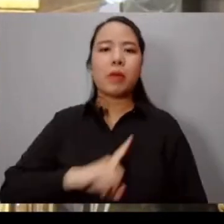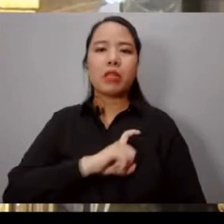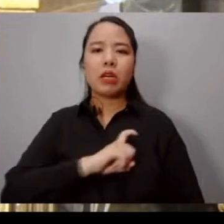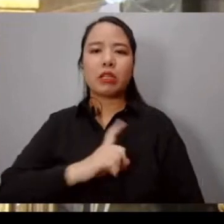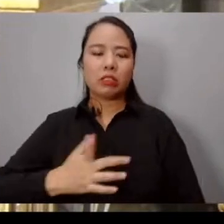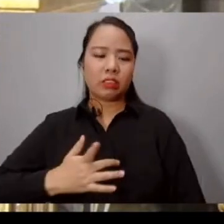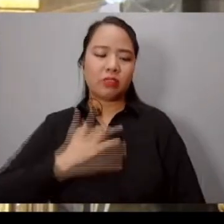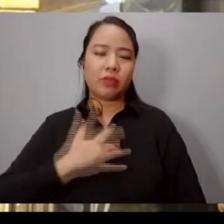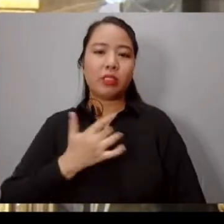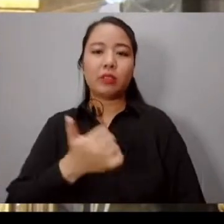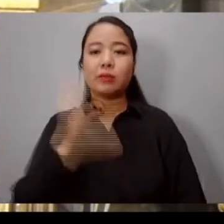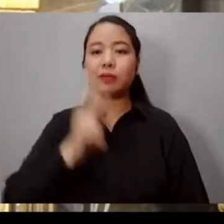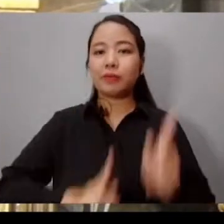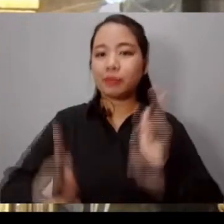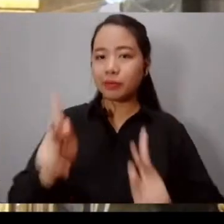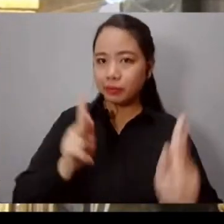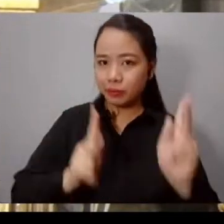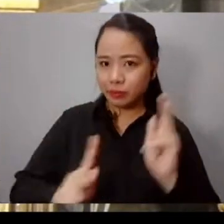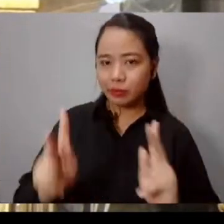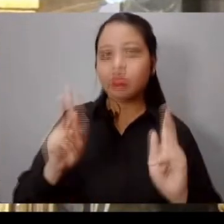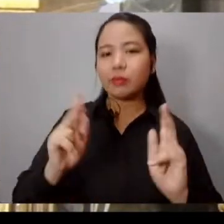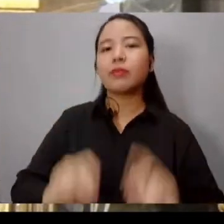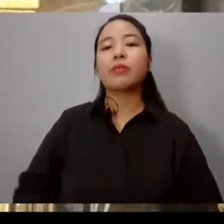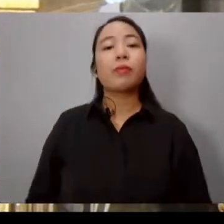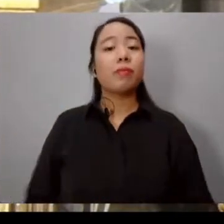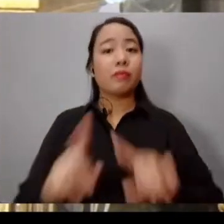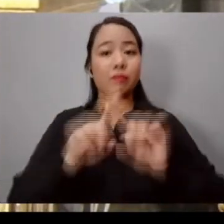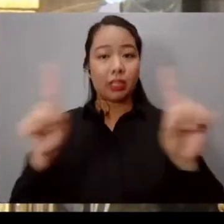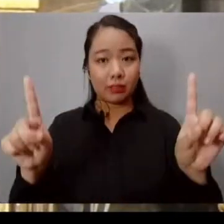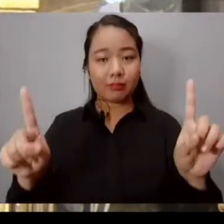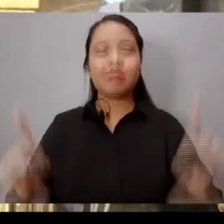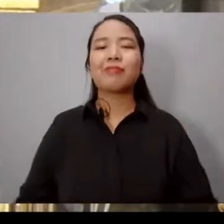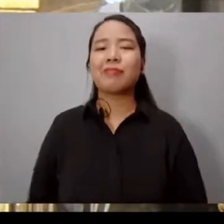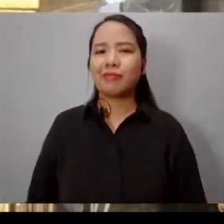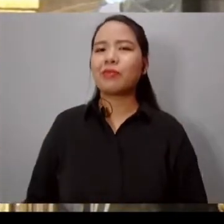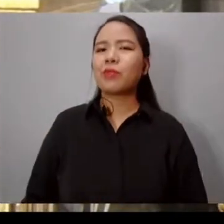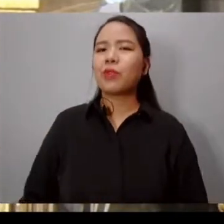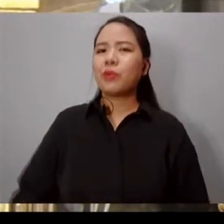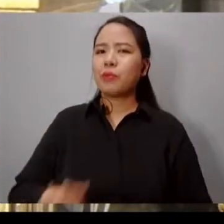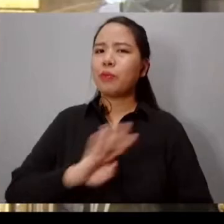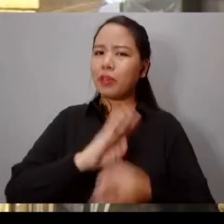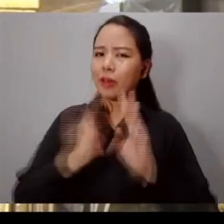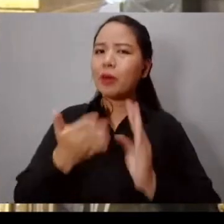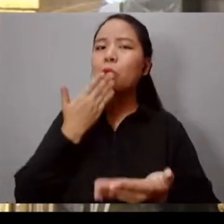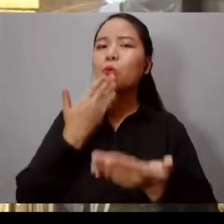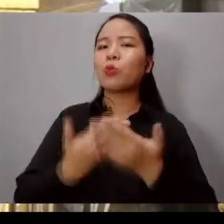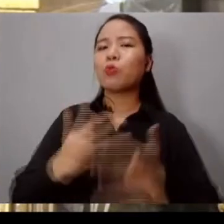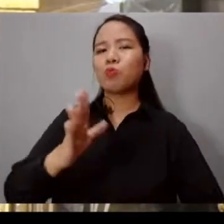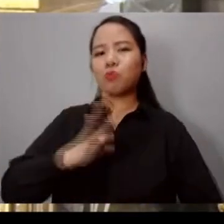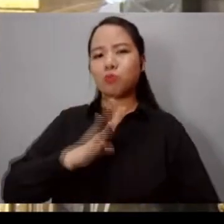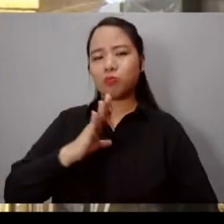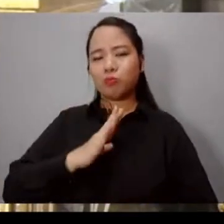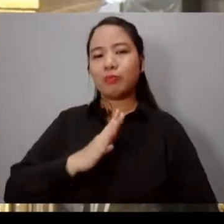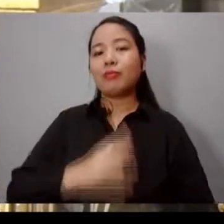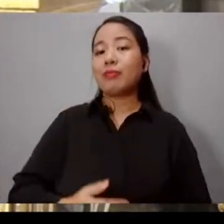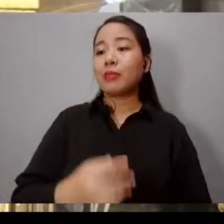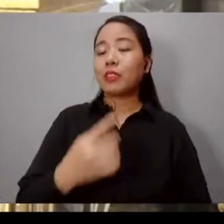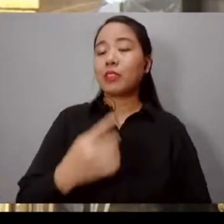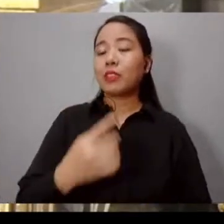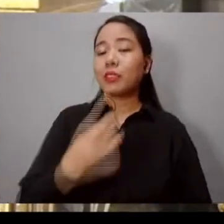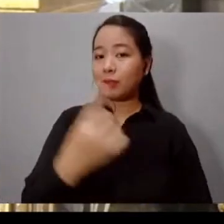kapwa. Sa halip, maging mabait kayo at mawain sa isa't isa,